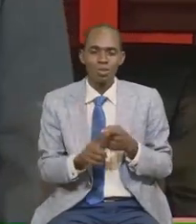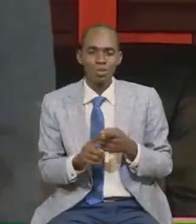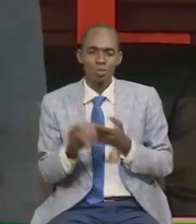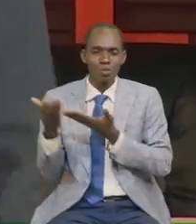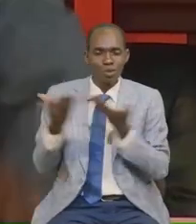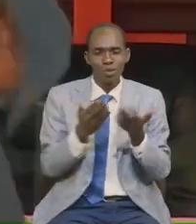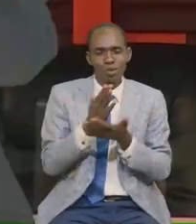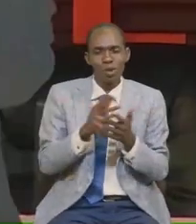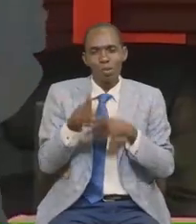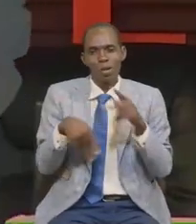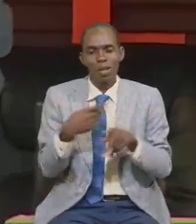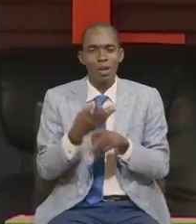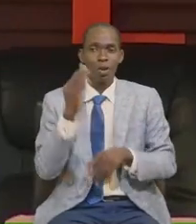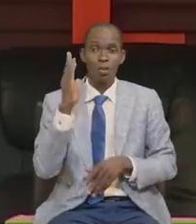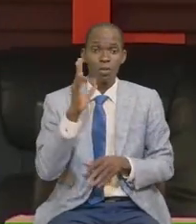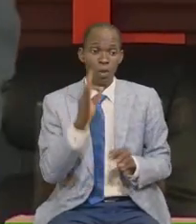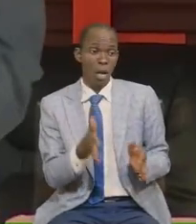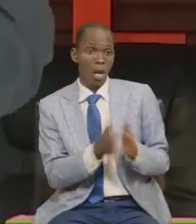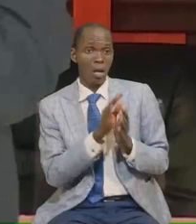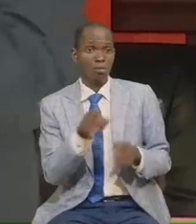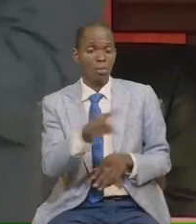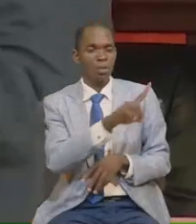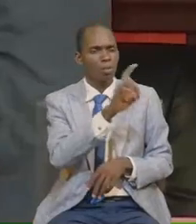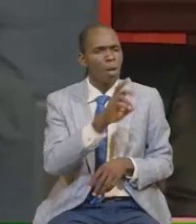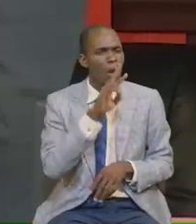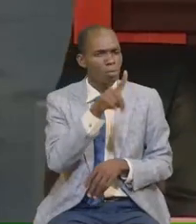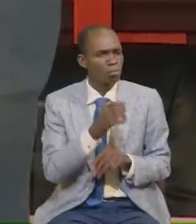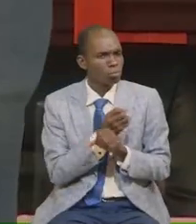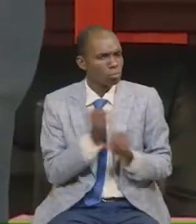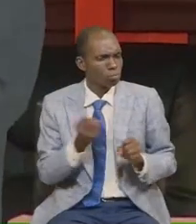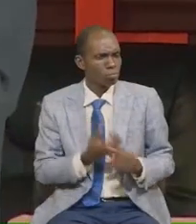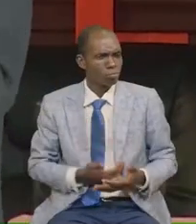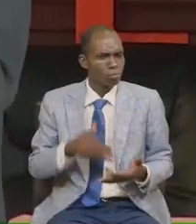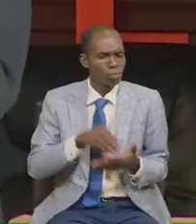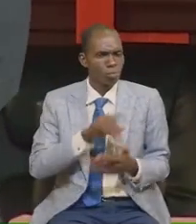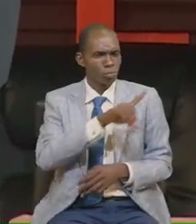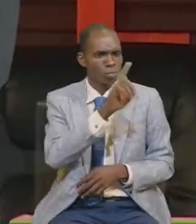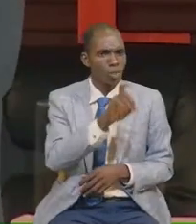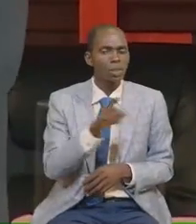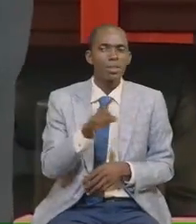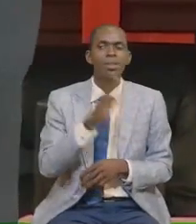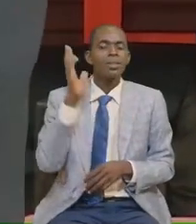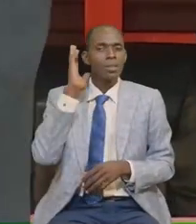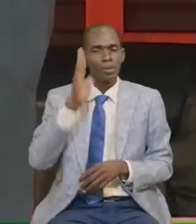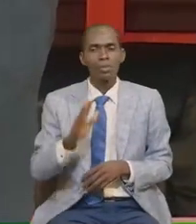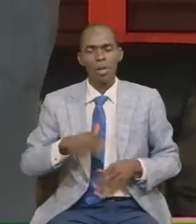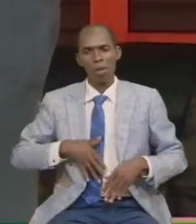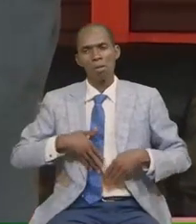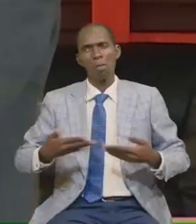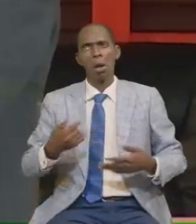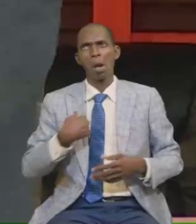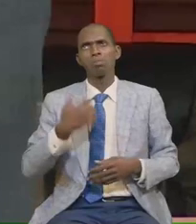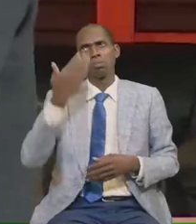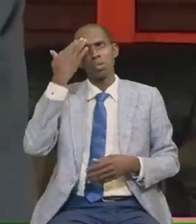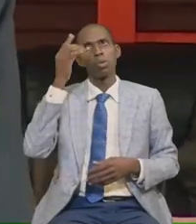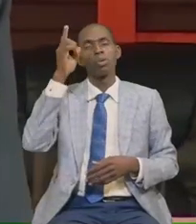un témoignage. Si vous voulez poser des questions, est-ce que tu es né de nouveau? Ils professent connaître Dieu. Est-ce que tu